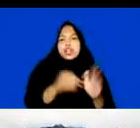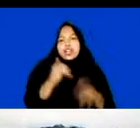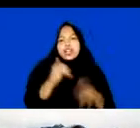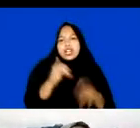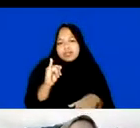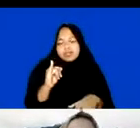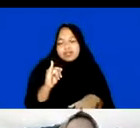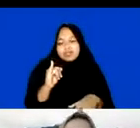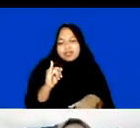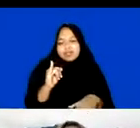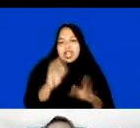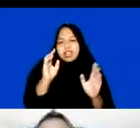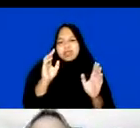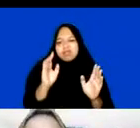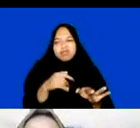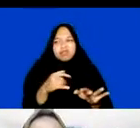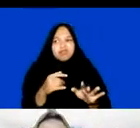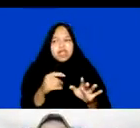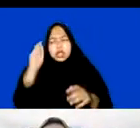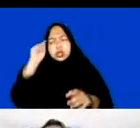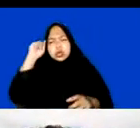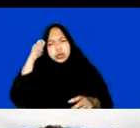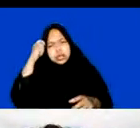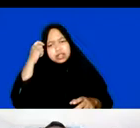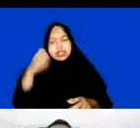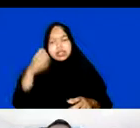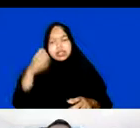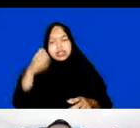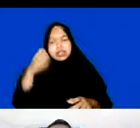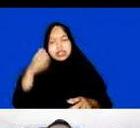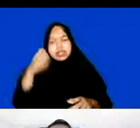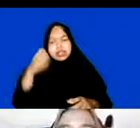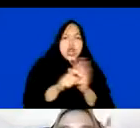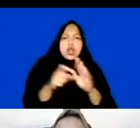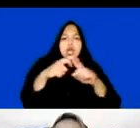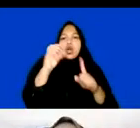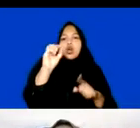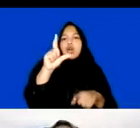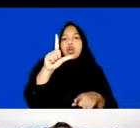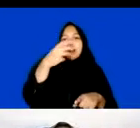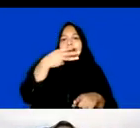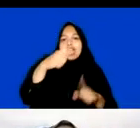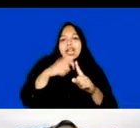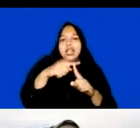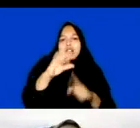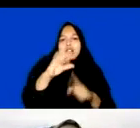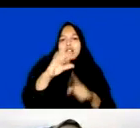kan, ke kolektor ya, yang ya mungkin punya tujuan lain kayak gitu loh. Ya seperti itu sih perbedaannya sebenarnya. Oke.